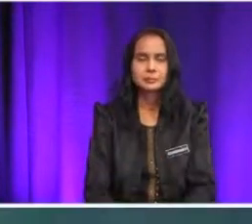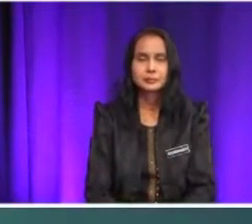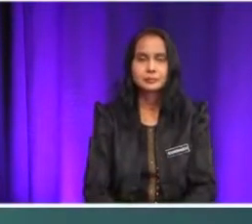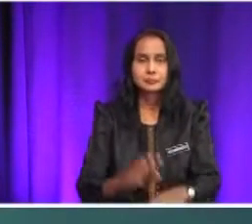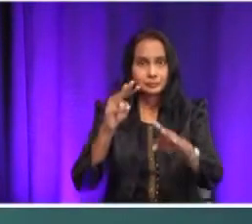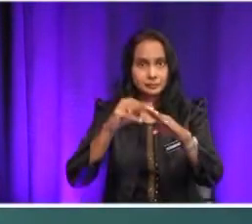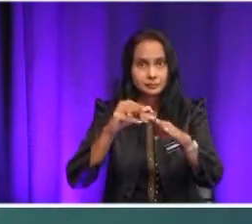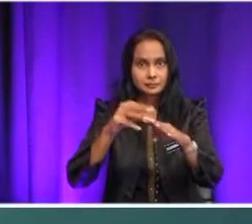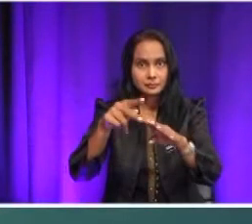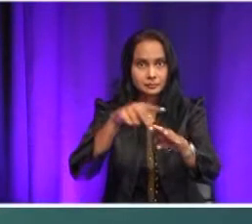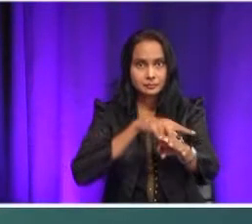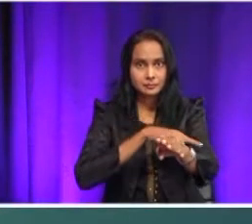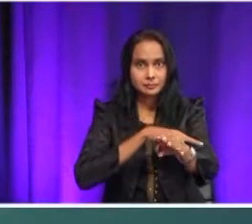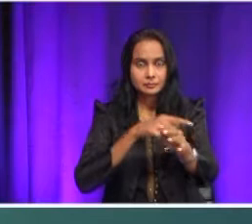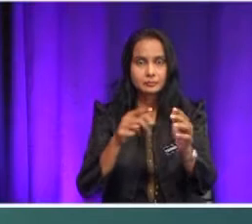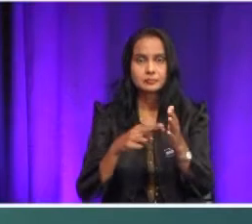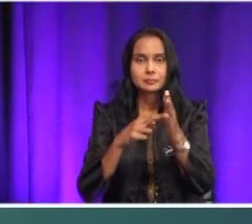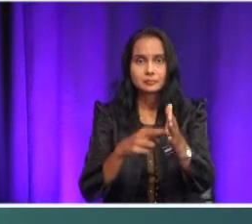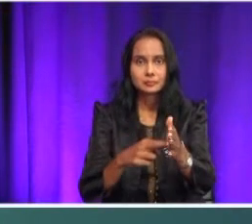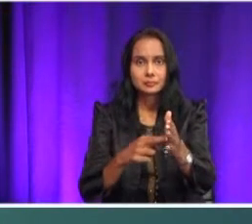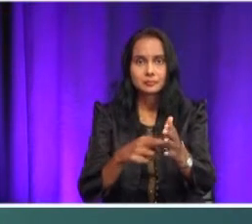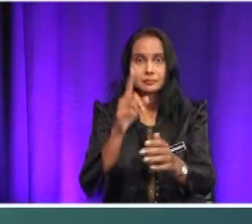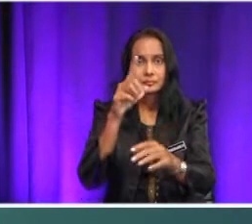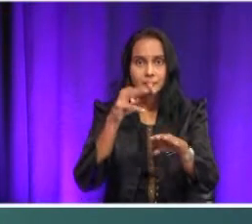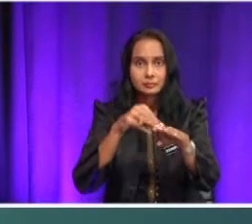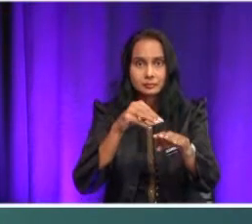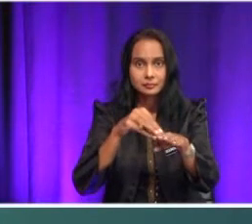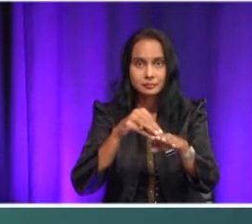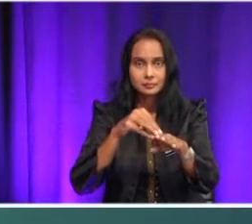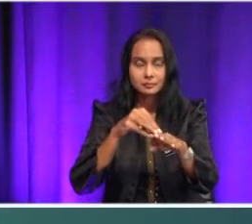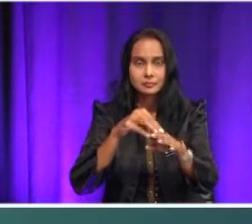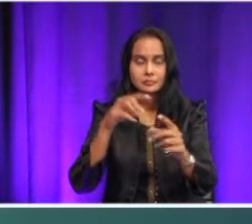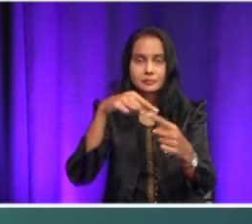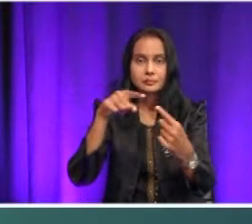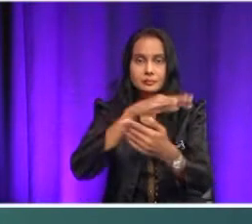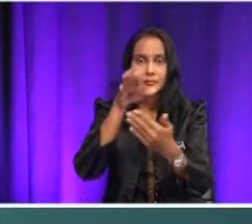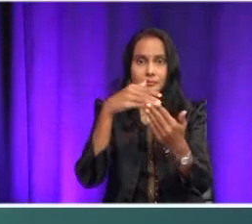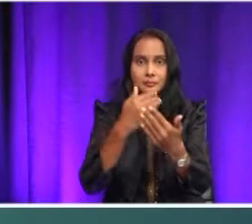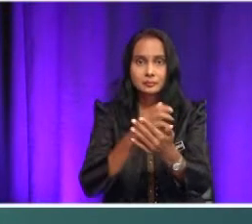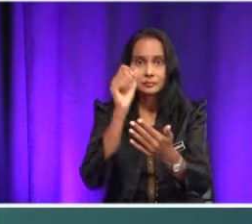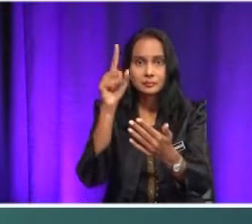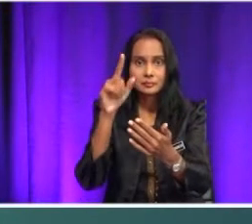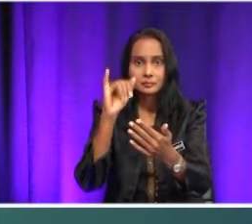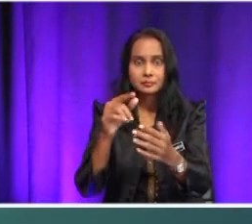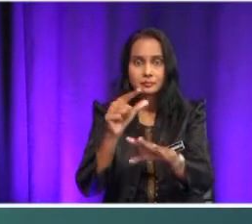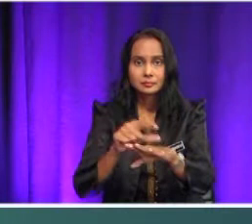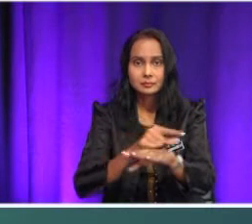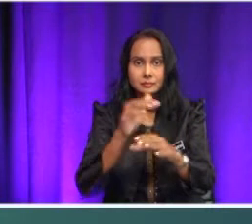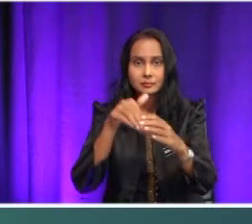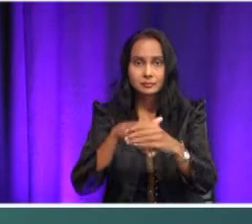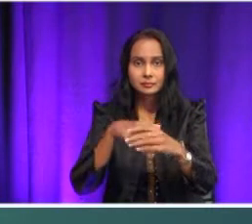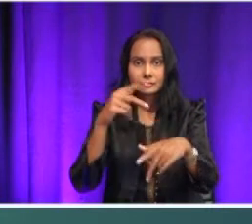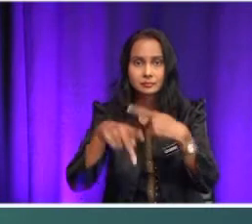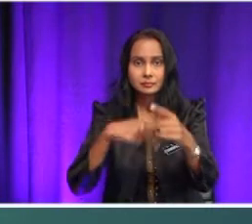sepanjang merujuk kepada suatu tempo Apabila semua input yang digunakan dalam proses pengeluaran